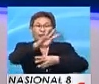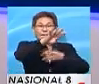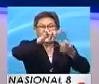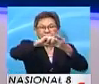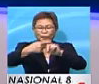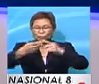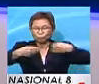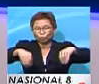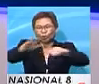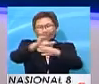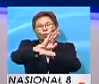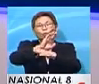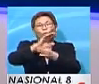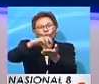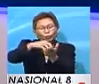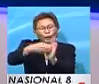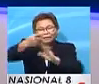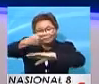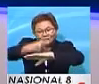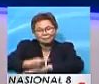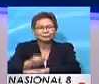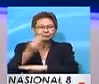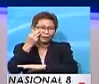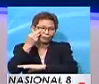mengkomersialkan Kuih tradisional